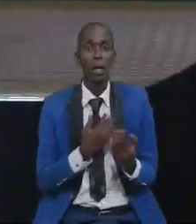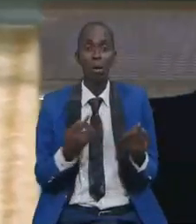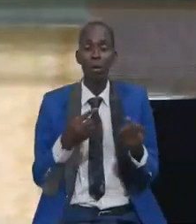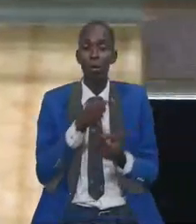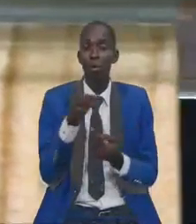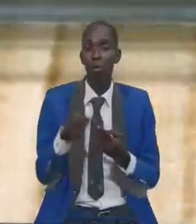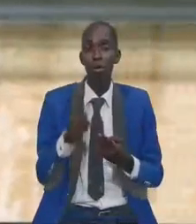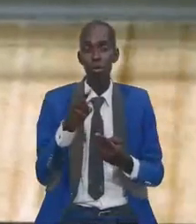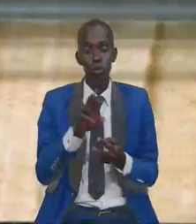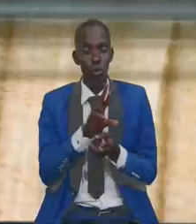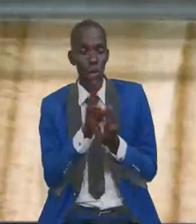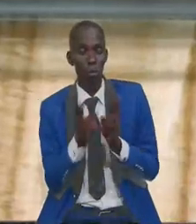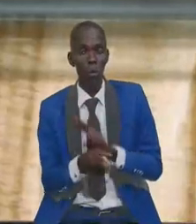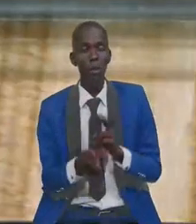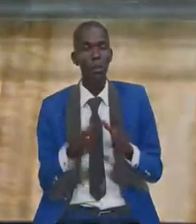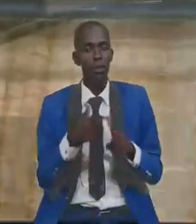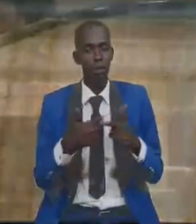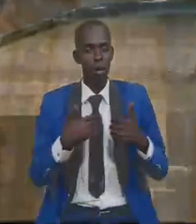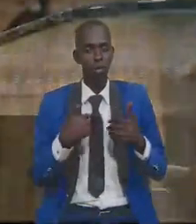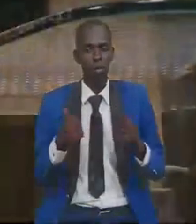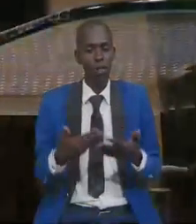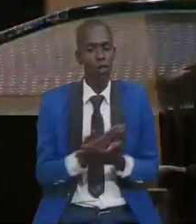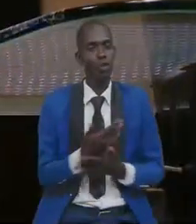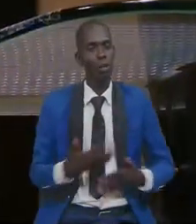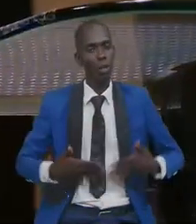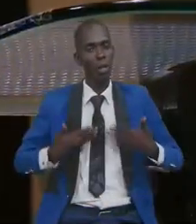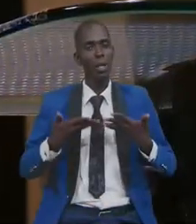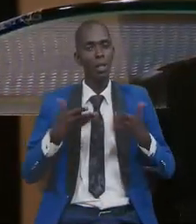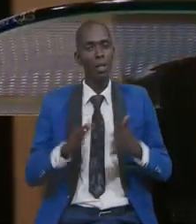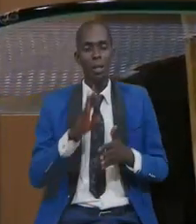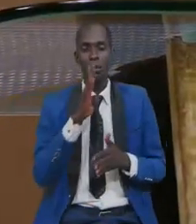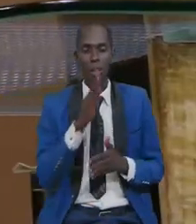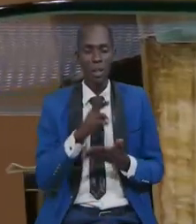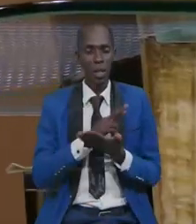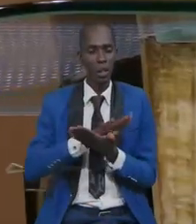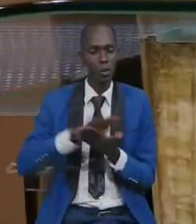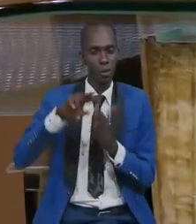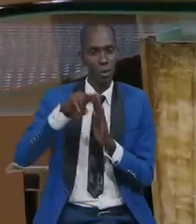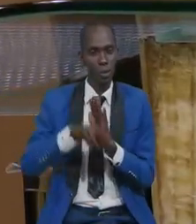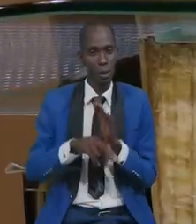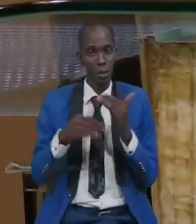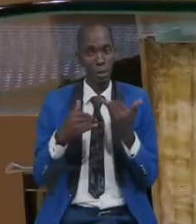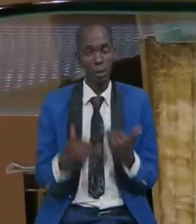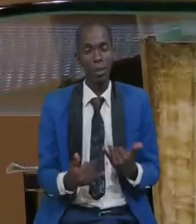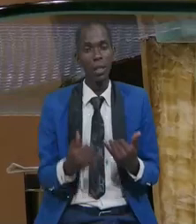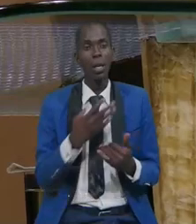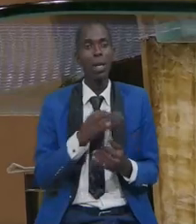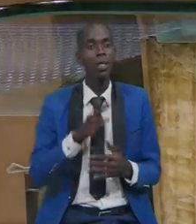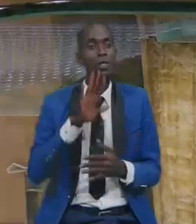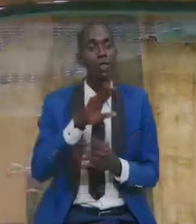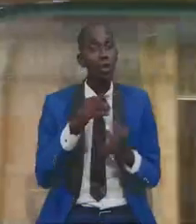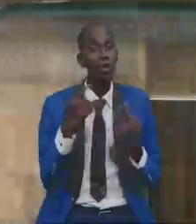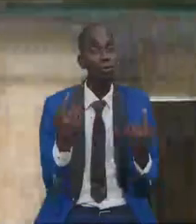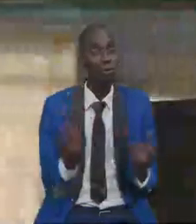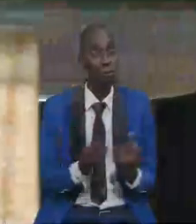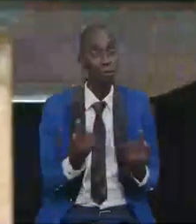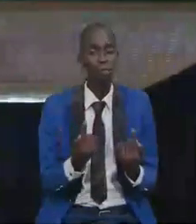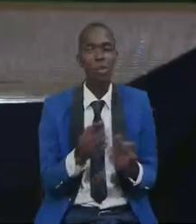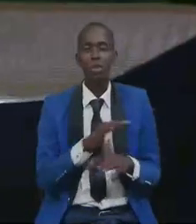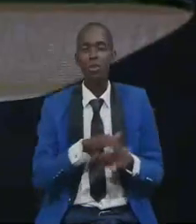repentir, tu vas avoir une nouvelle vie et qu'il y ait la justice. Et à tes